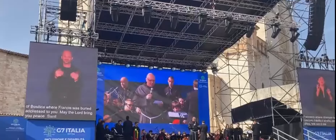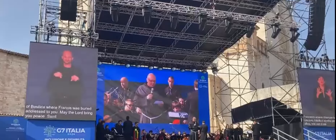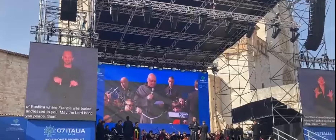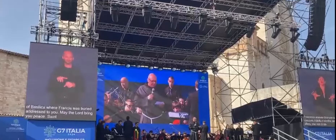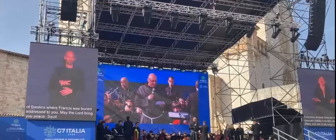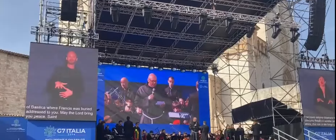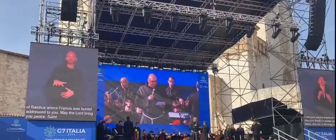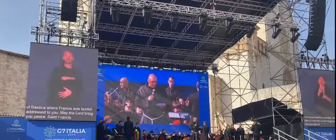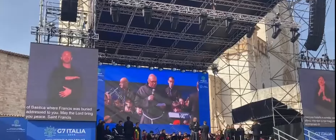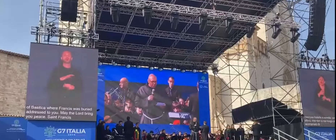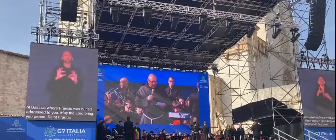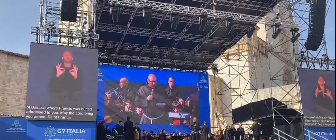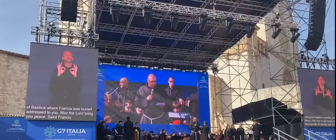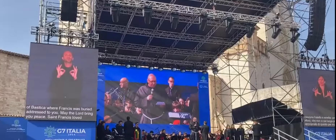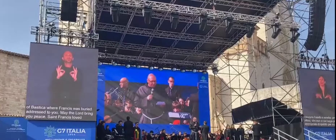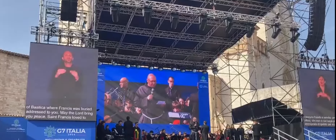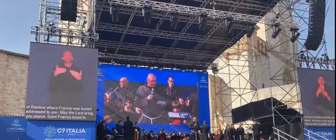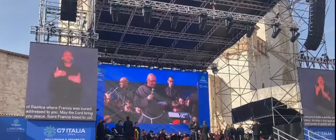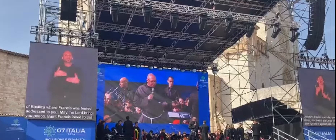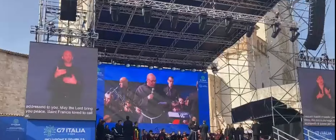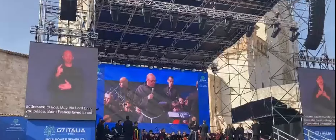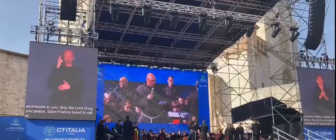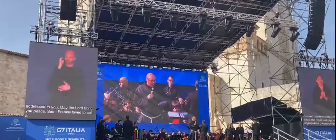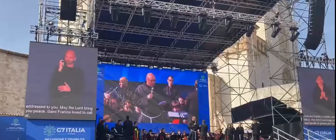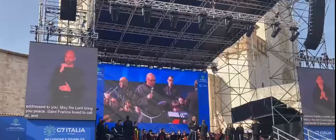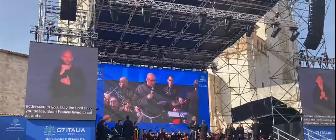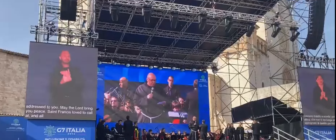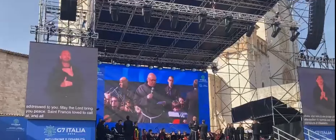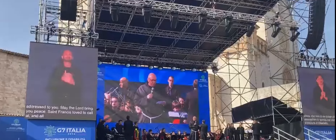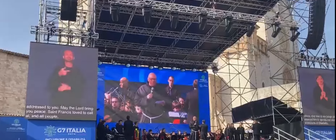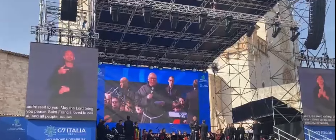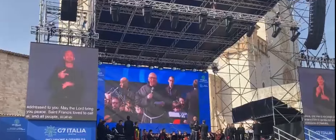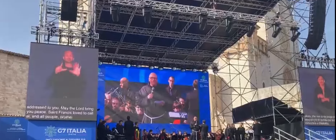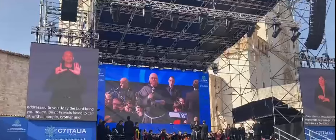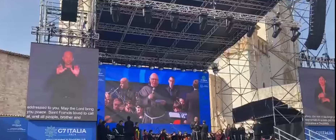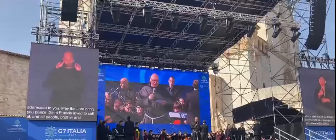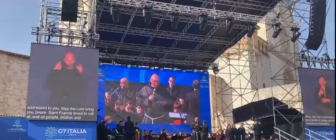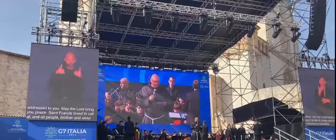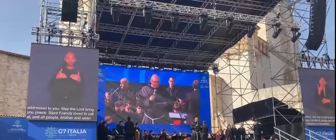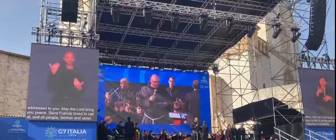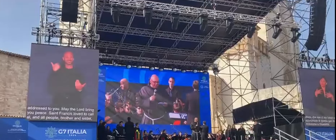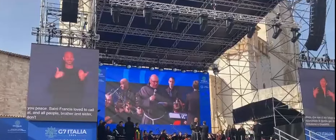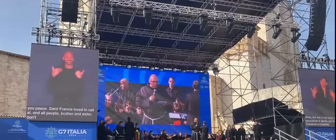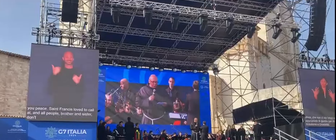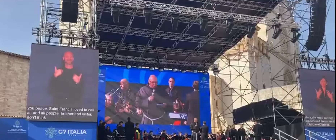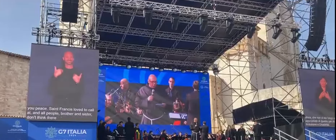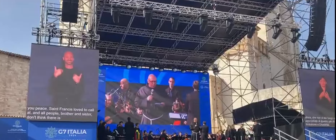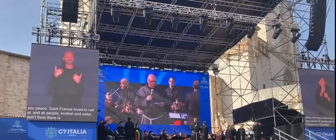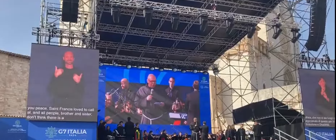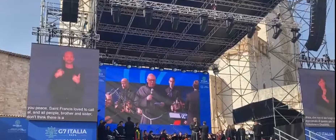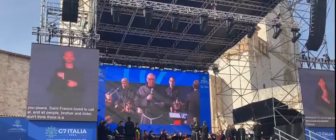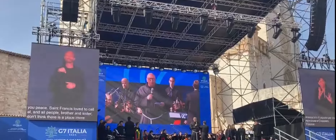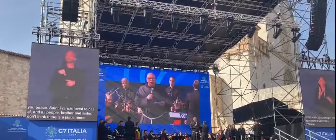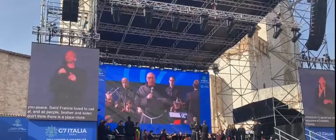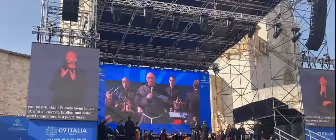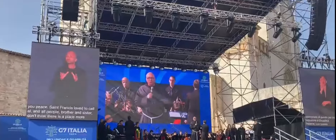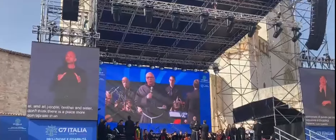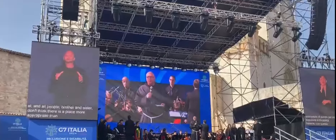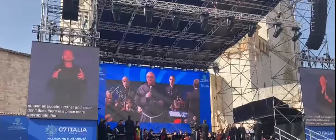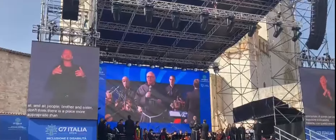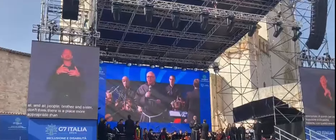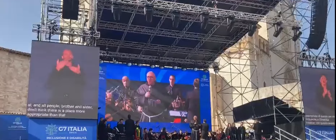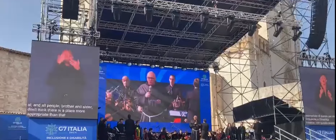il G7 Inclusione e Disabilità, in cui vogliamo insieme riaffermare che ogni uomo e ogni donna,